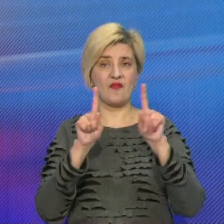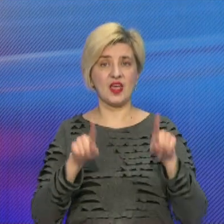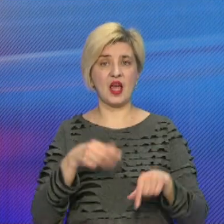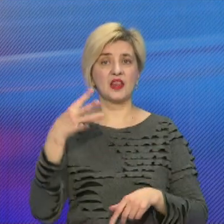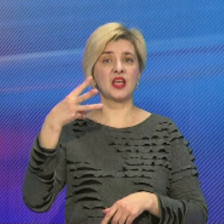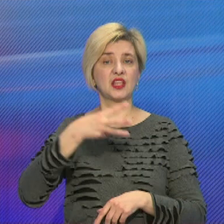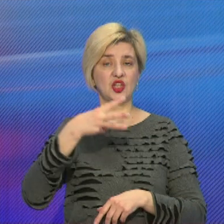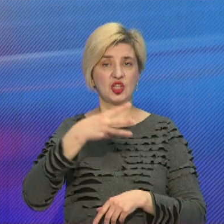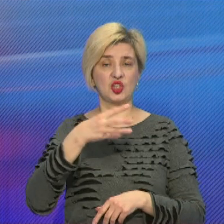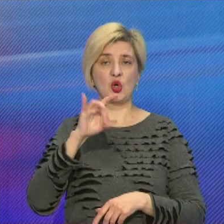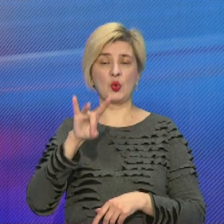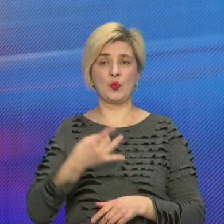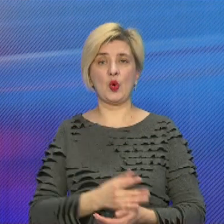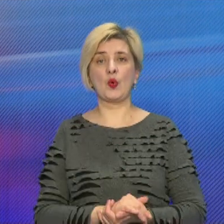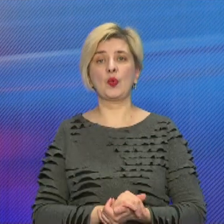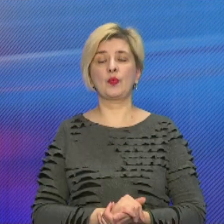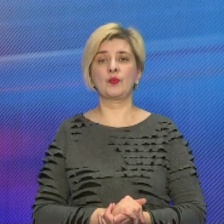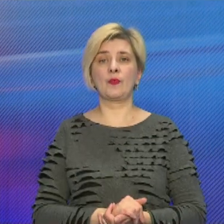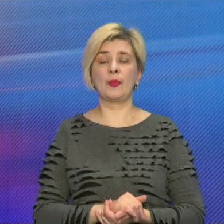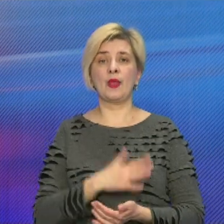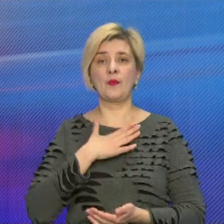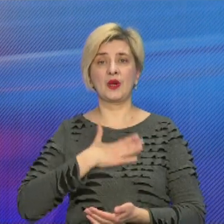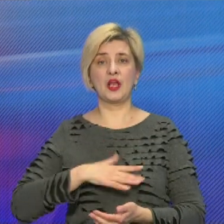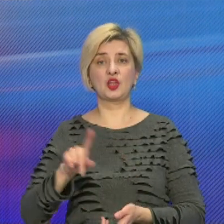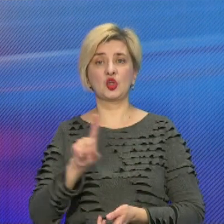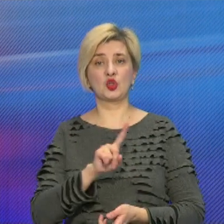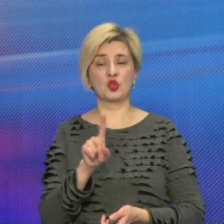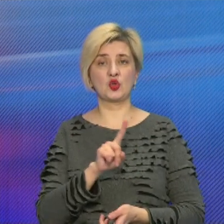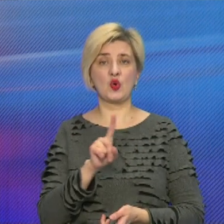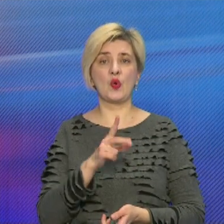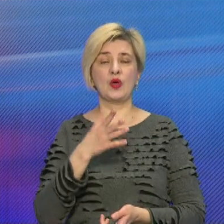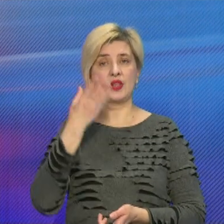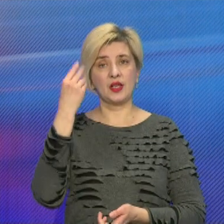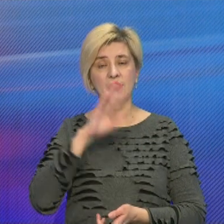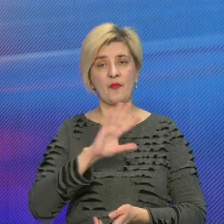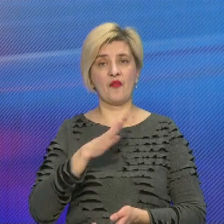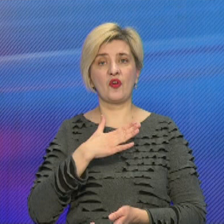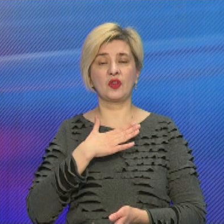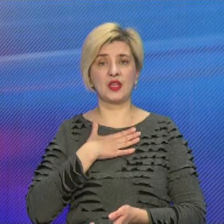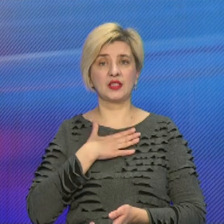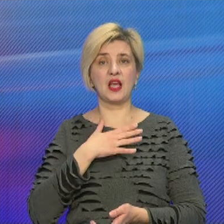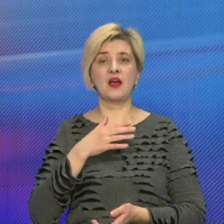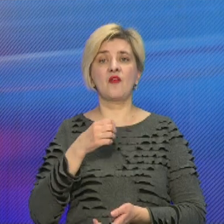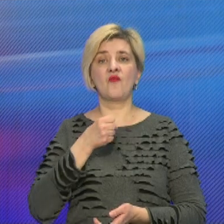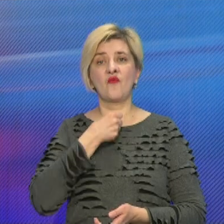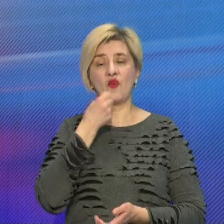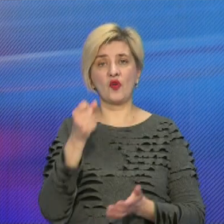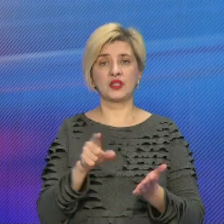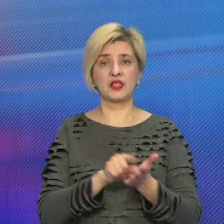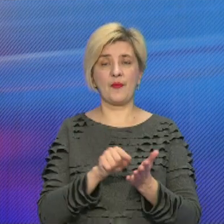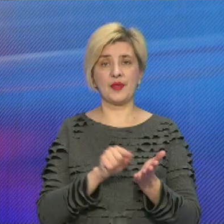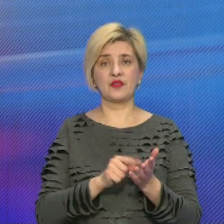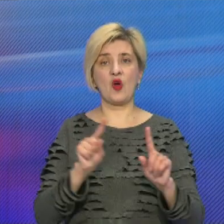пойдут на развитие установы. Приятно, что не забывают нас. Нас как бы в возрасте